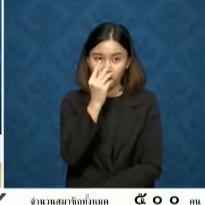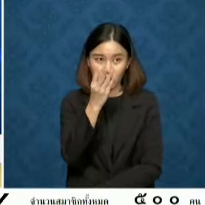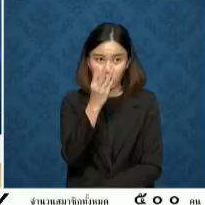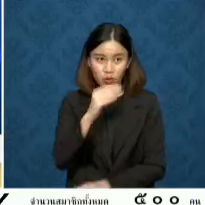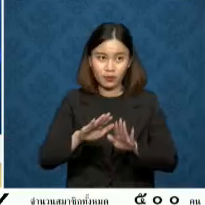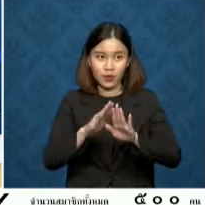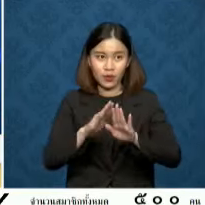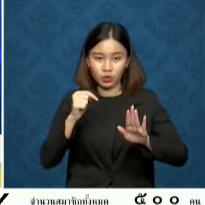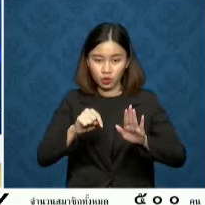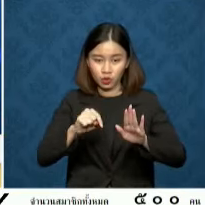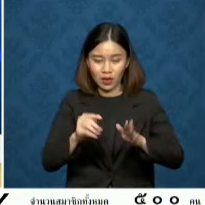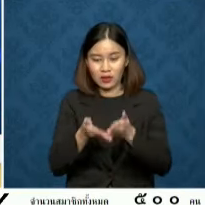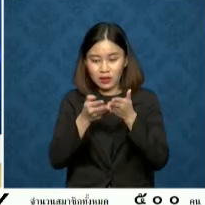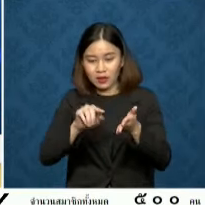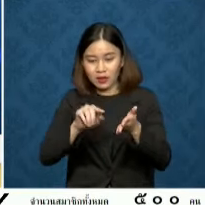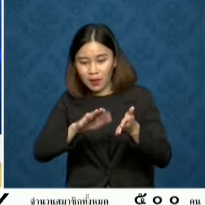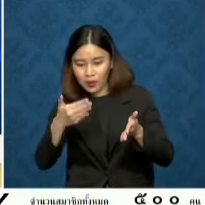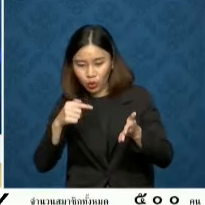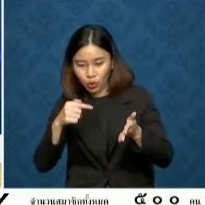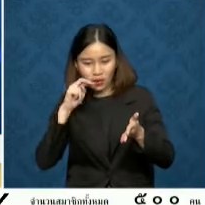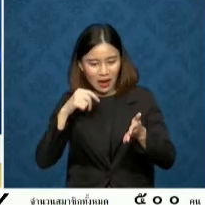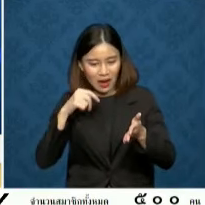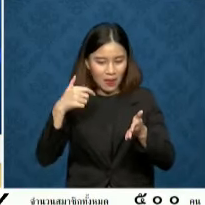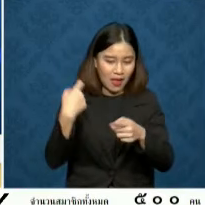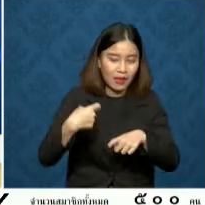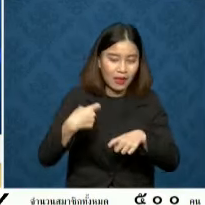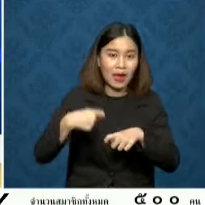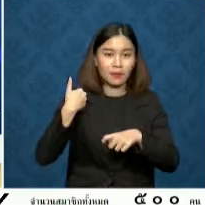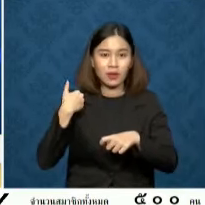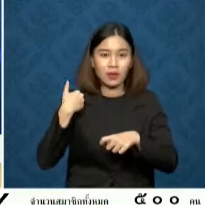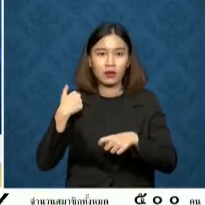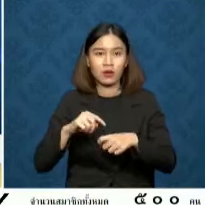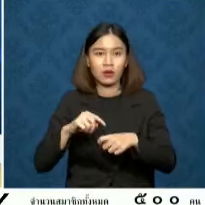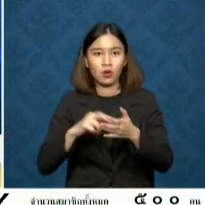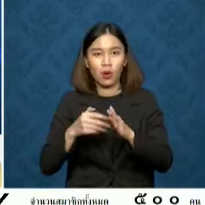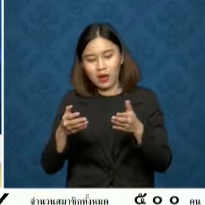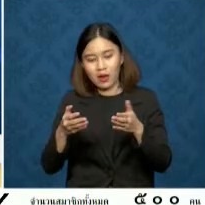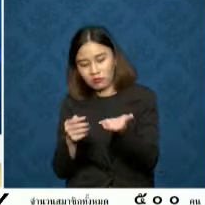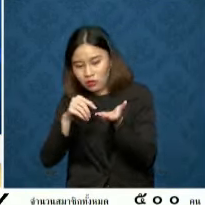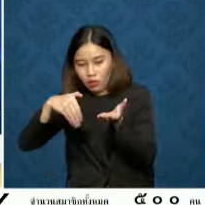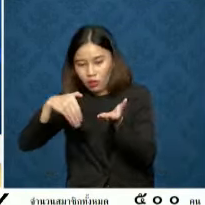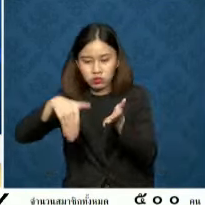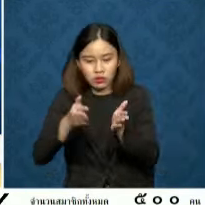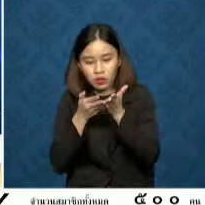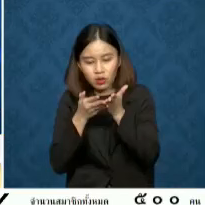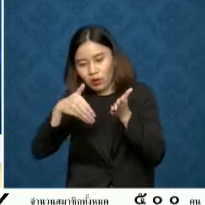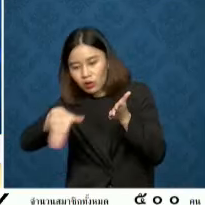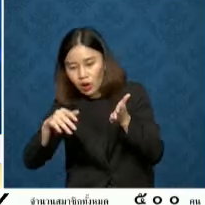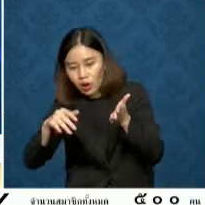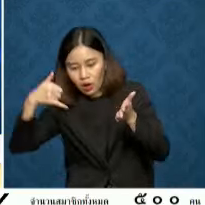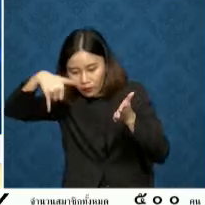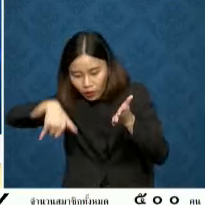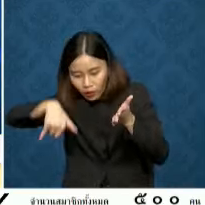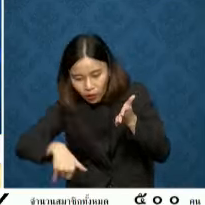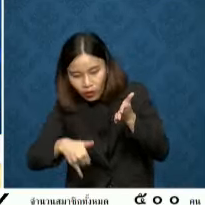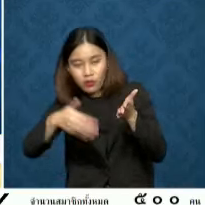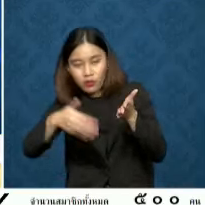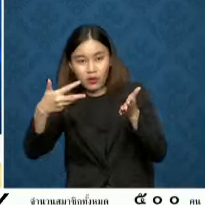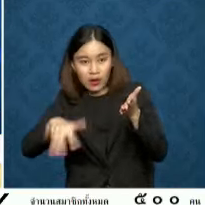ผนึกน้ำที่มันอยู่ภายในเรือมันอาจจะเข้าไปลำบากหน่อยนอกนั้นมันคือนอกตัวเรือทั้งนั้น ซึ่งกองทัพเรือดำลงไปแล้วตั้ง